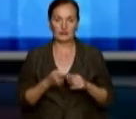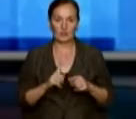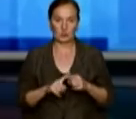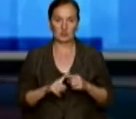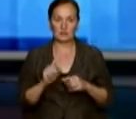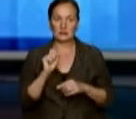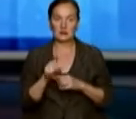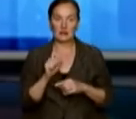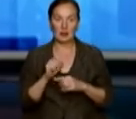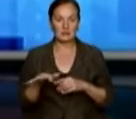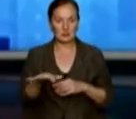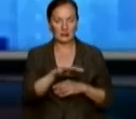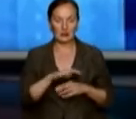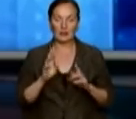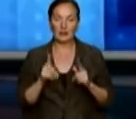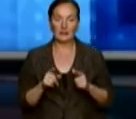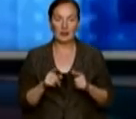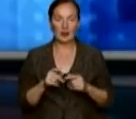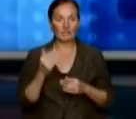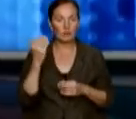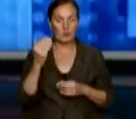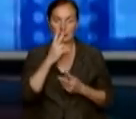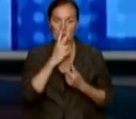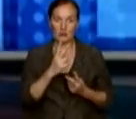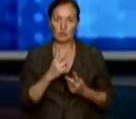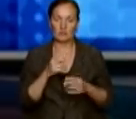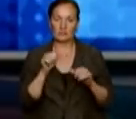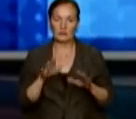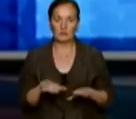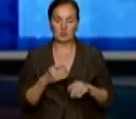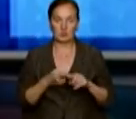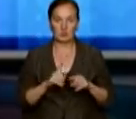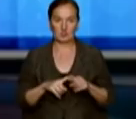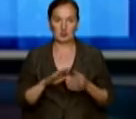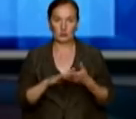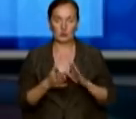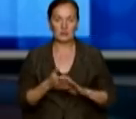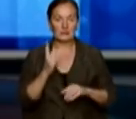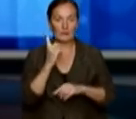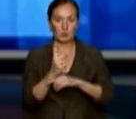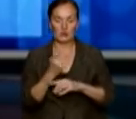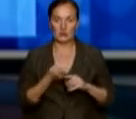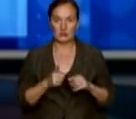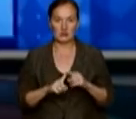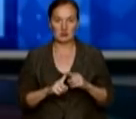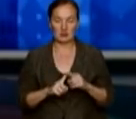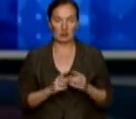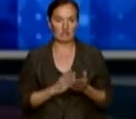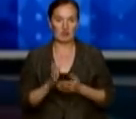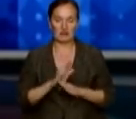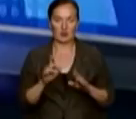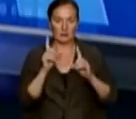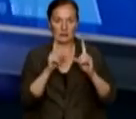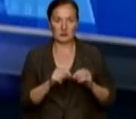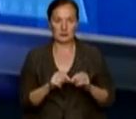заказник, і як вони бачать от вирішення цієї ситуації, тому що заборонити, я так розумію, що це не вихід, заборонити туди їздити? Ні,